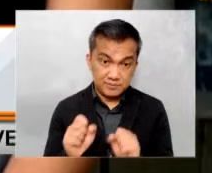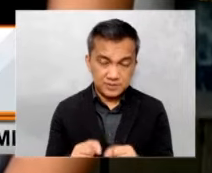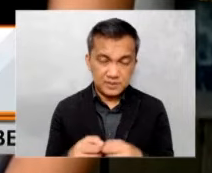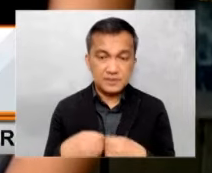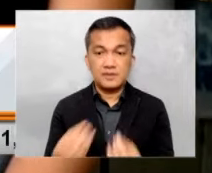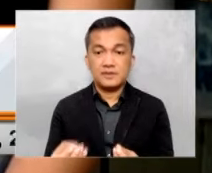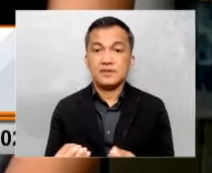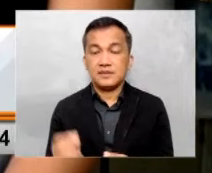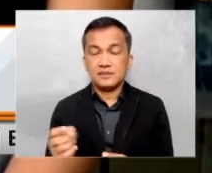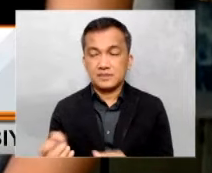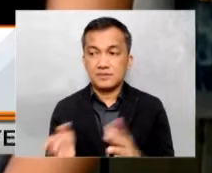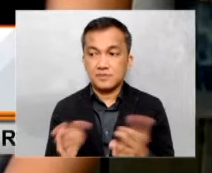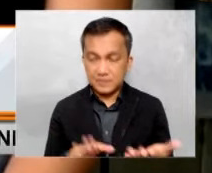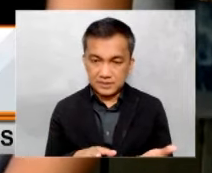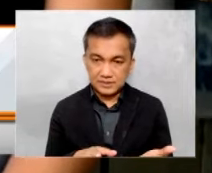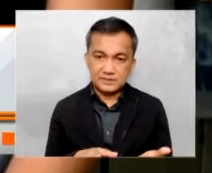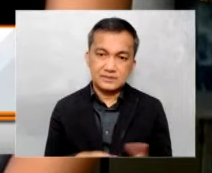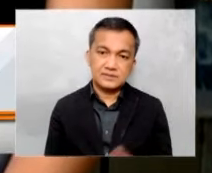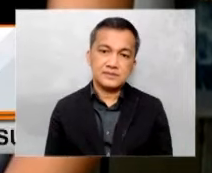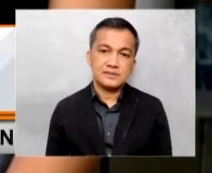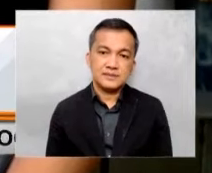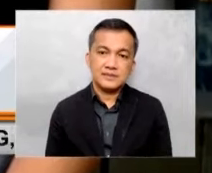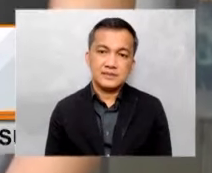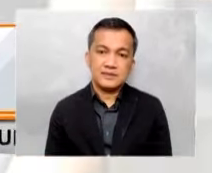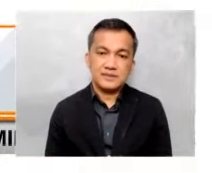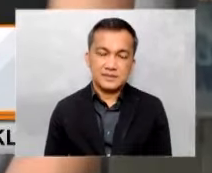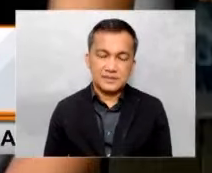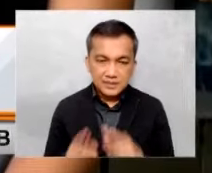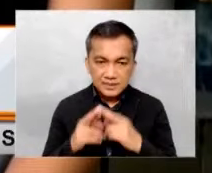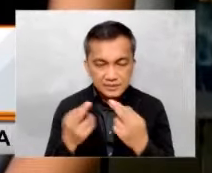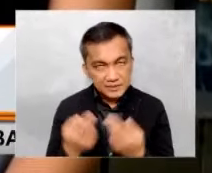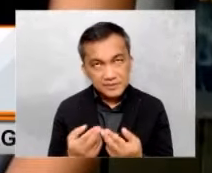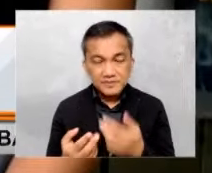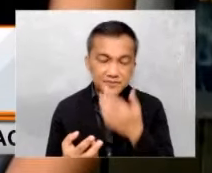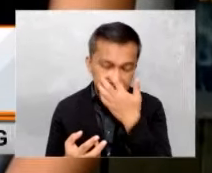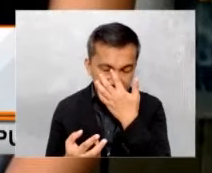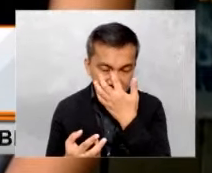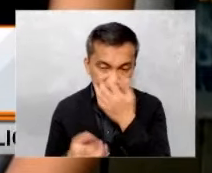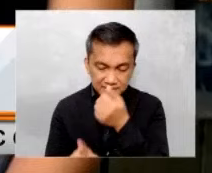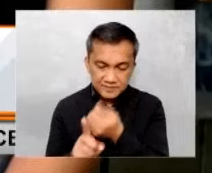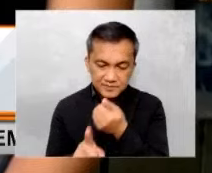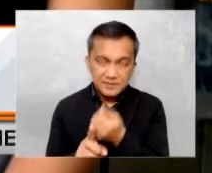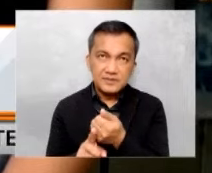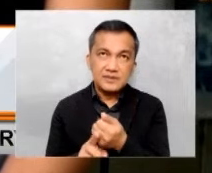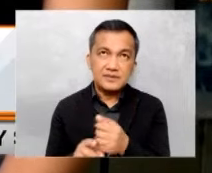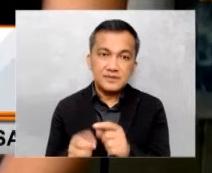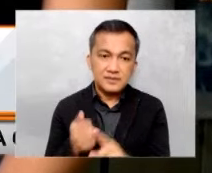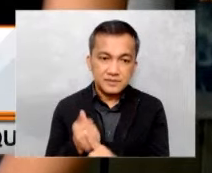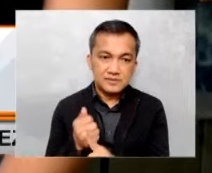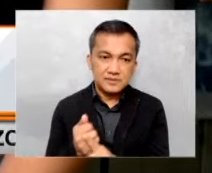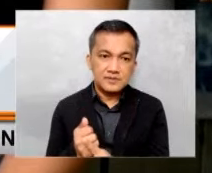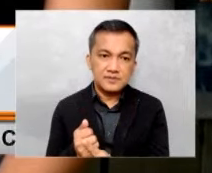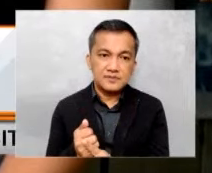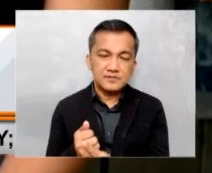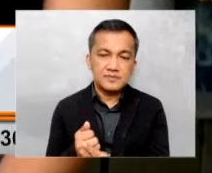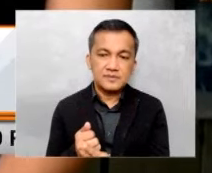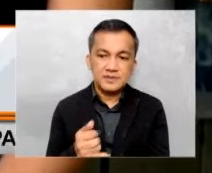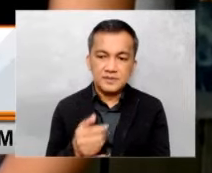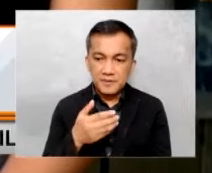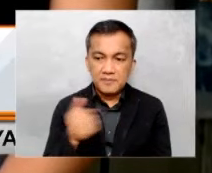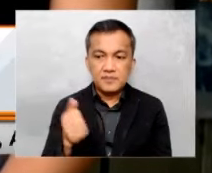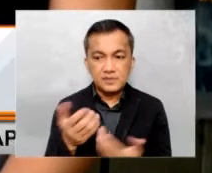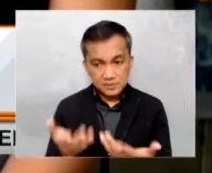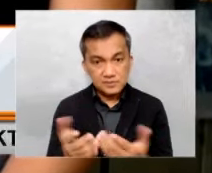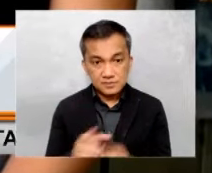sa namatay nilang kamag-anak. Make most out of it na yung best na talaga